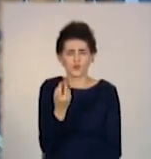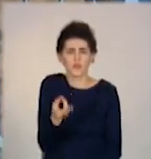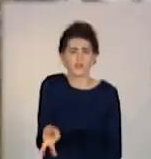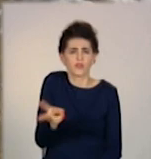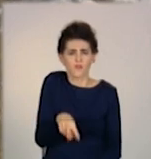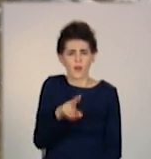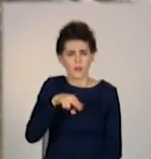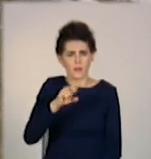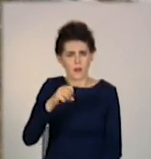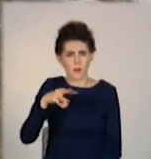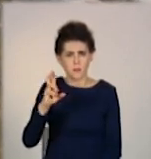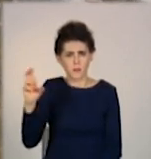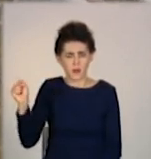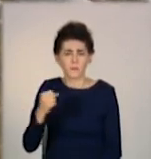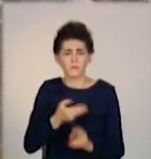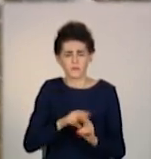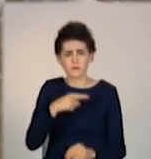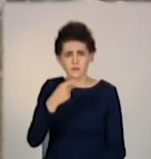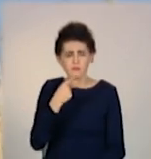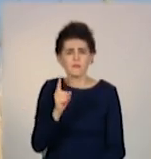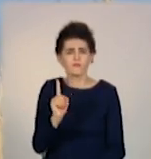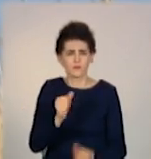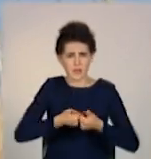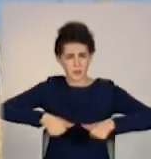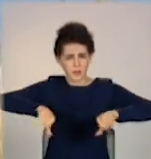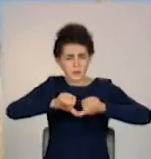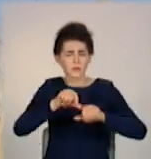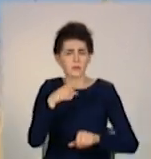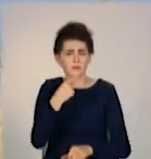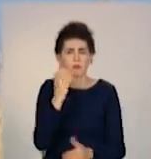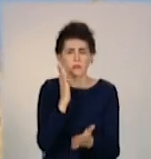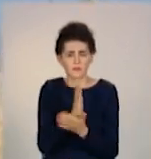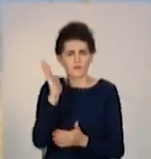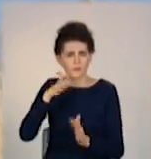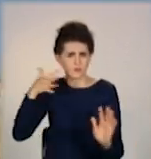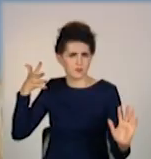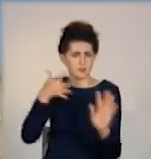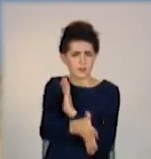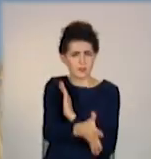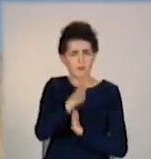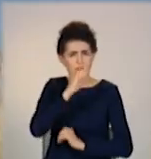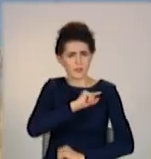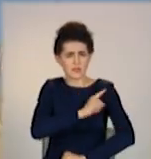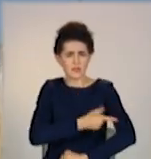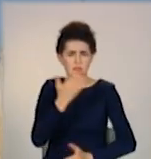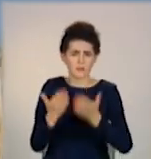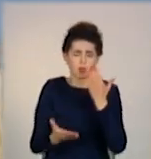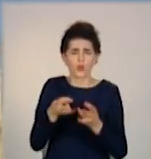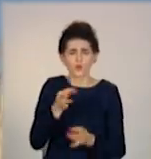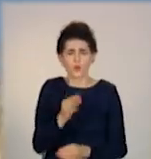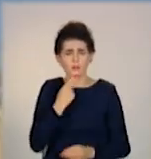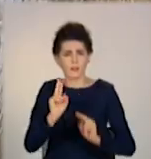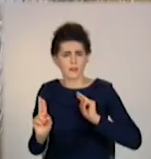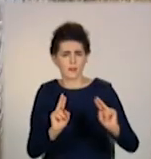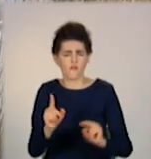аварійні дамби. В обласному департаменті цивільного захисту нас запевнили, при протіканні гідротехнічних споруд лататимуть